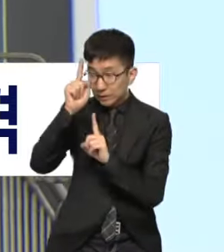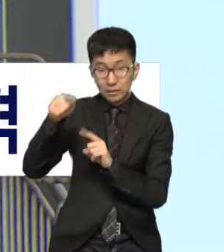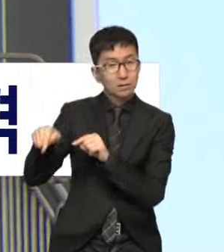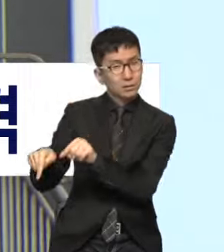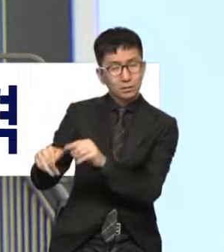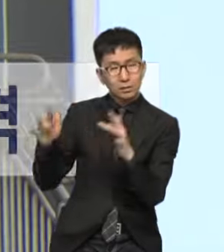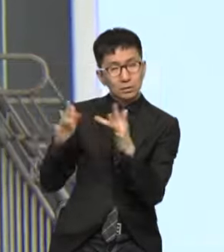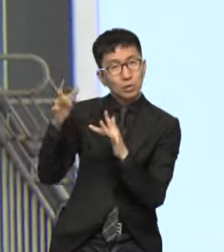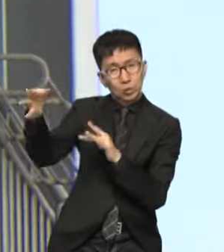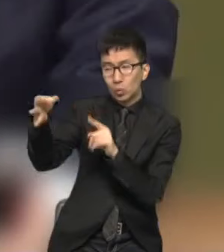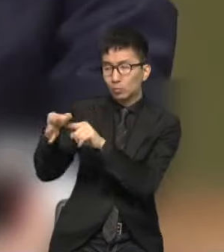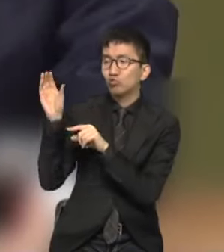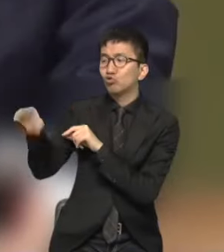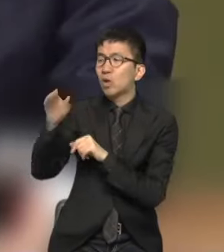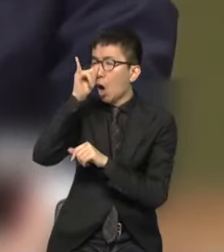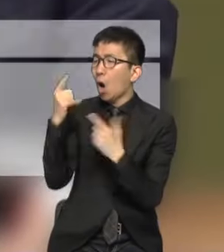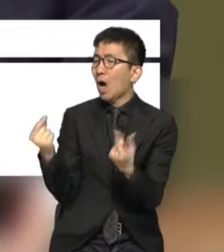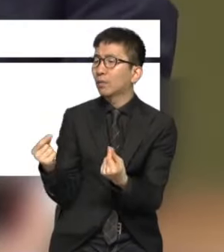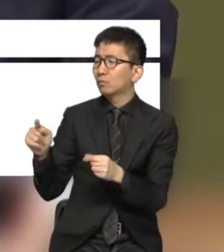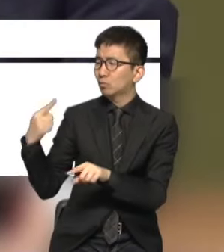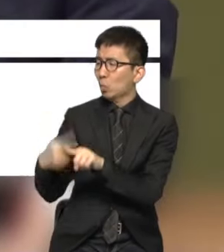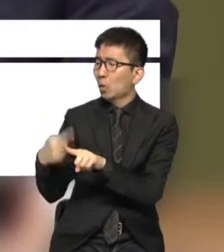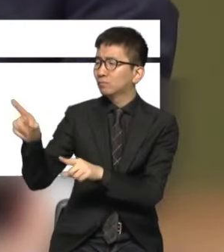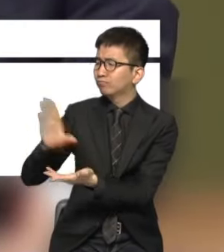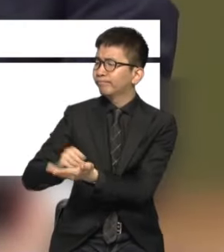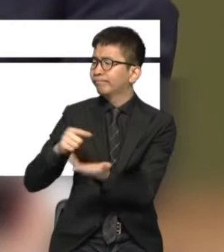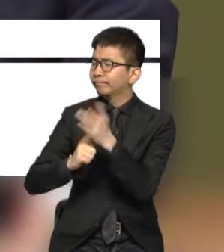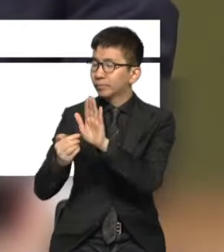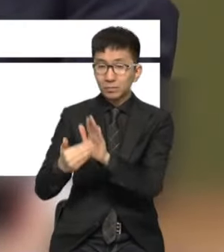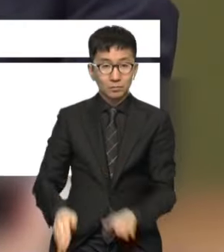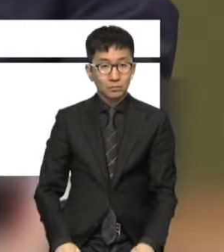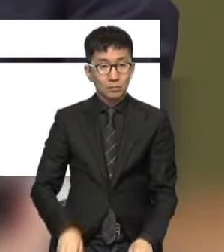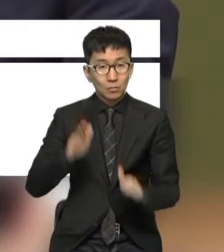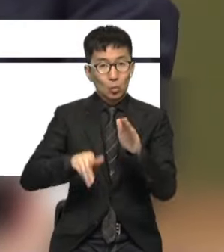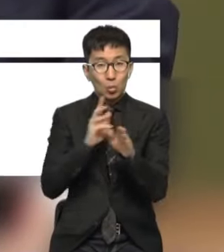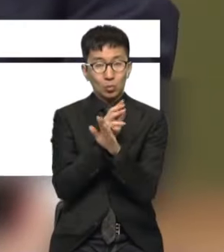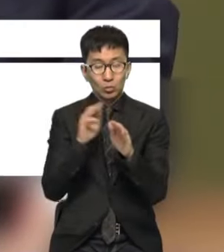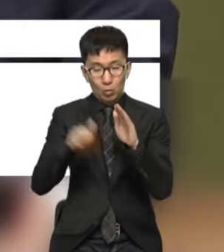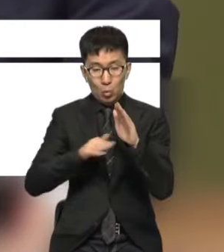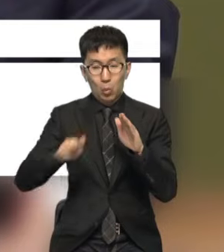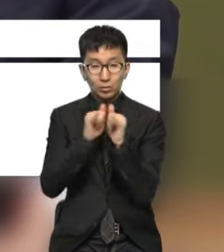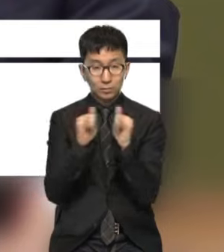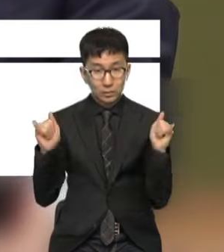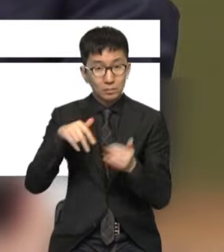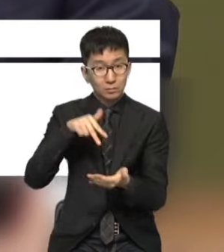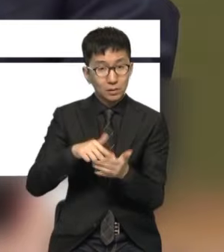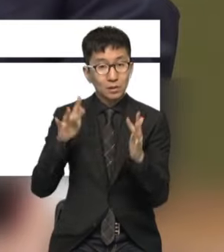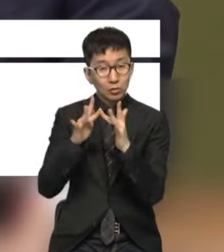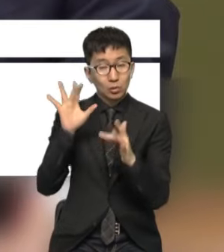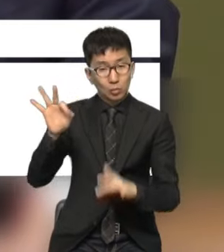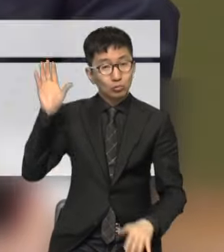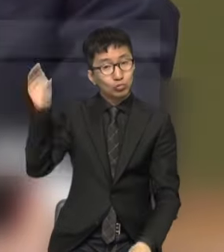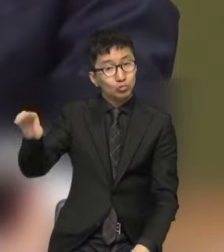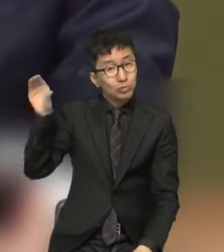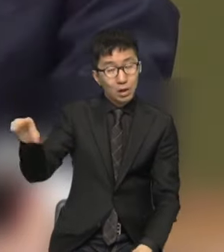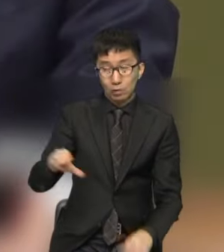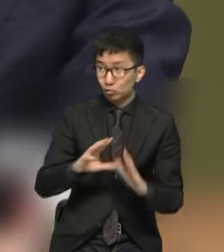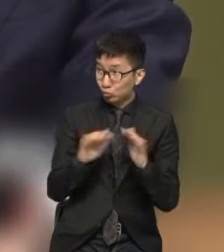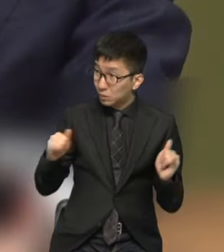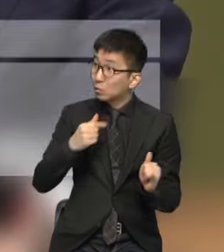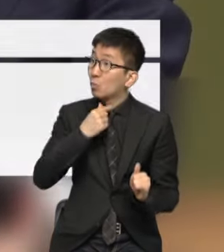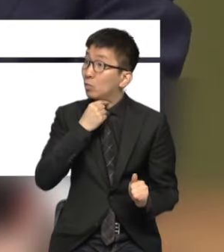거론하며 반격했습니다. 공인 신분으로 코인 투자, 과세 공백해서 코인 투자한 거는 국민 눈높이에